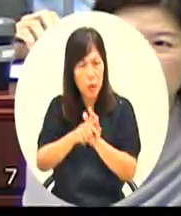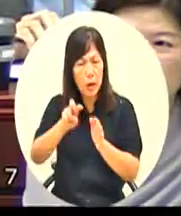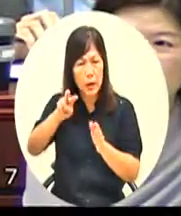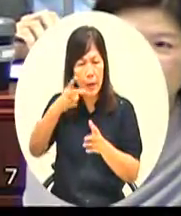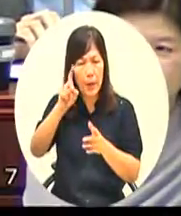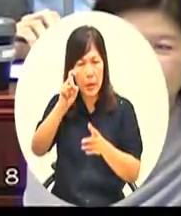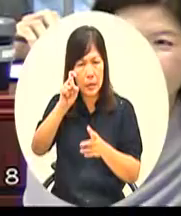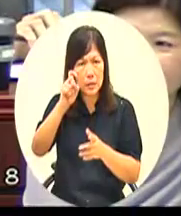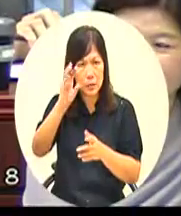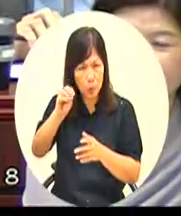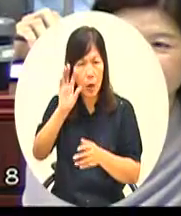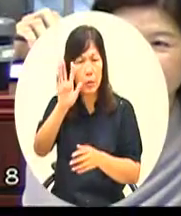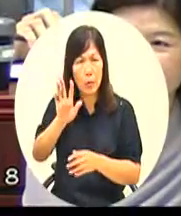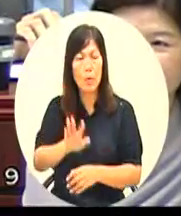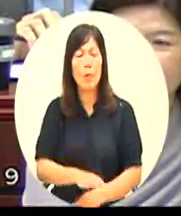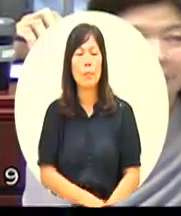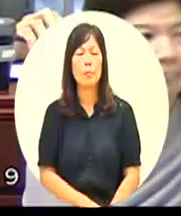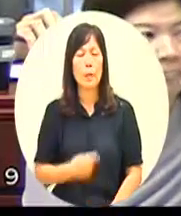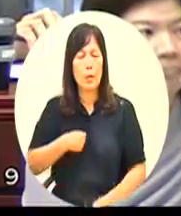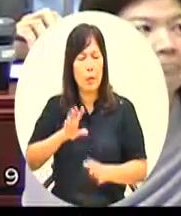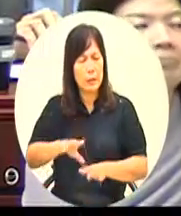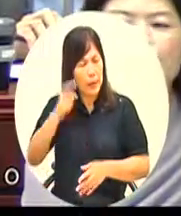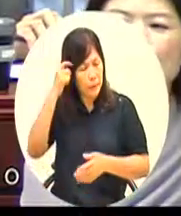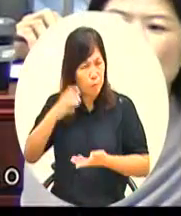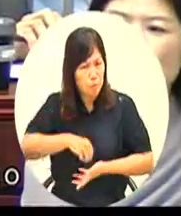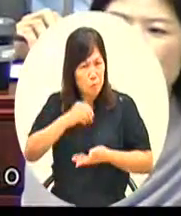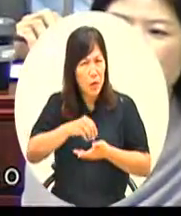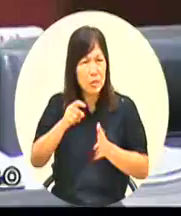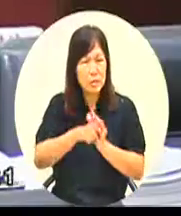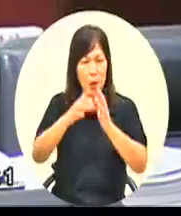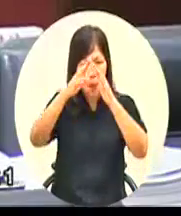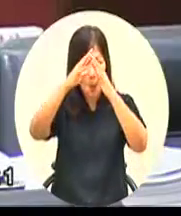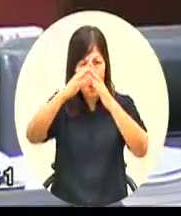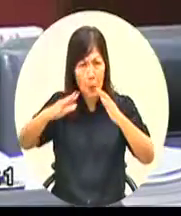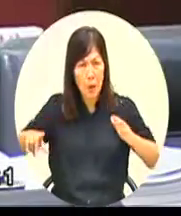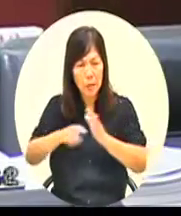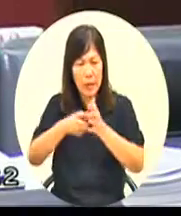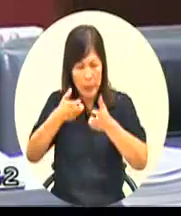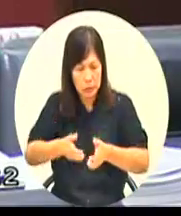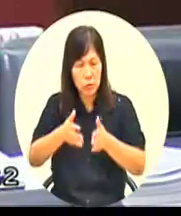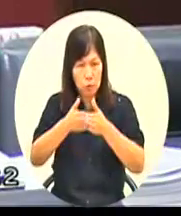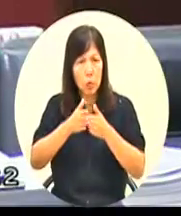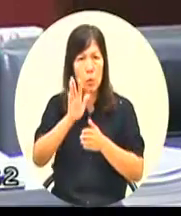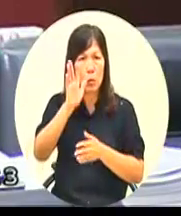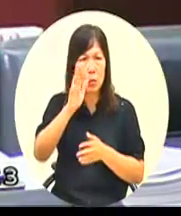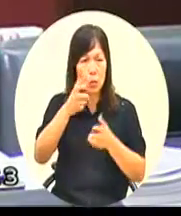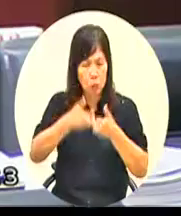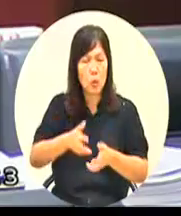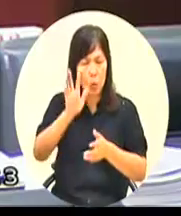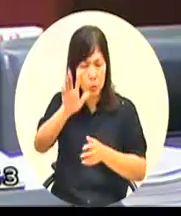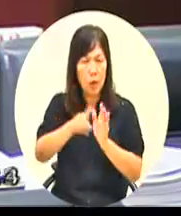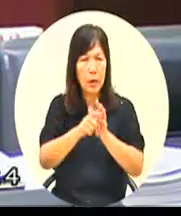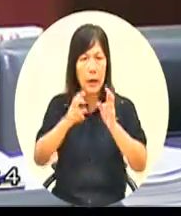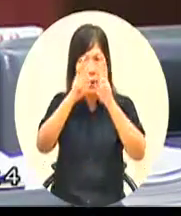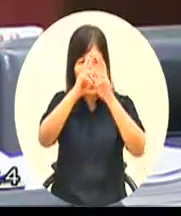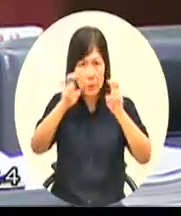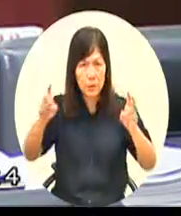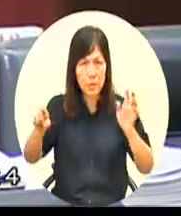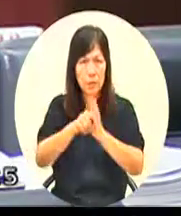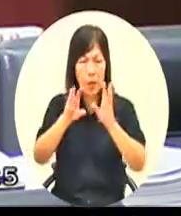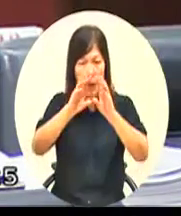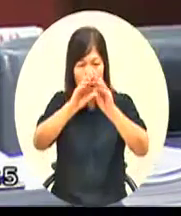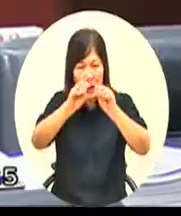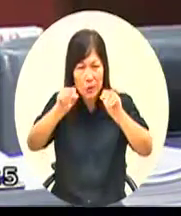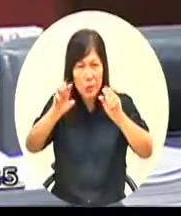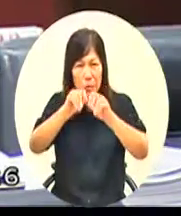210万。 210万，因为我们现在很担心的是说，因为它那个棚架其实重量还蛮重的， 是， 但是那个城墙它是一个土质的，我